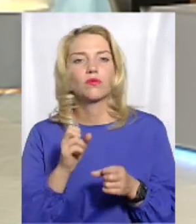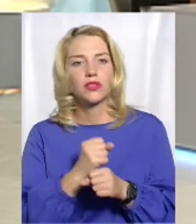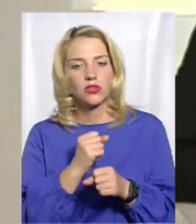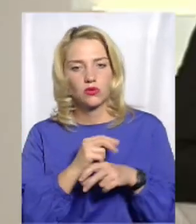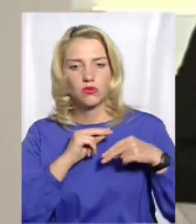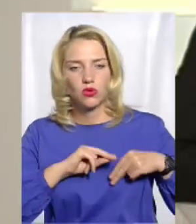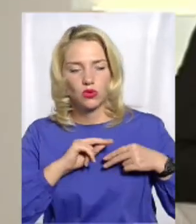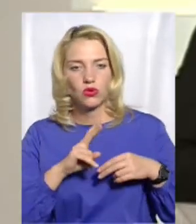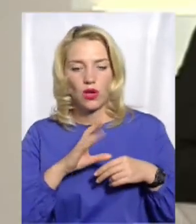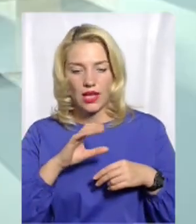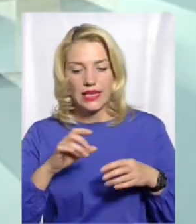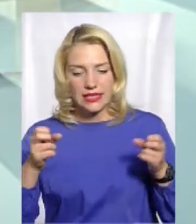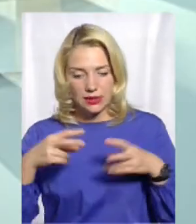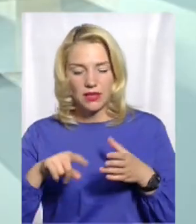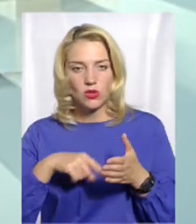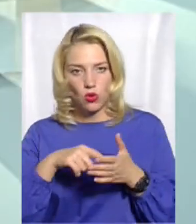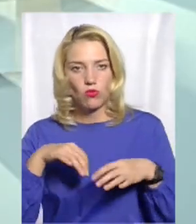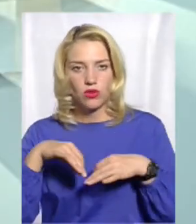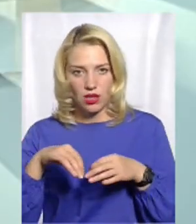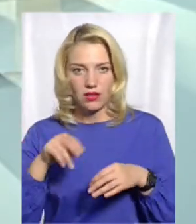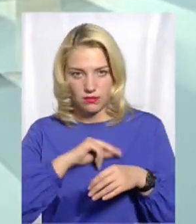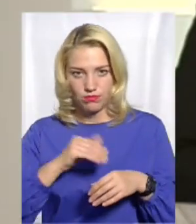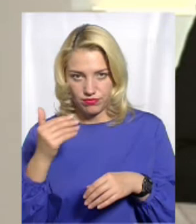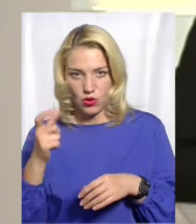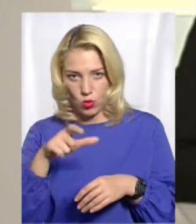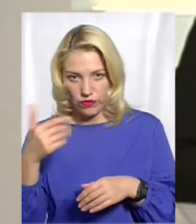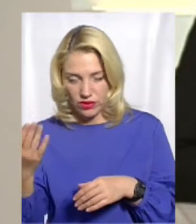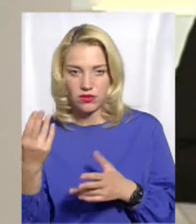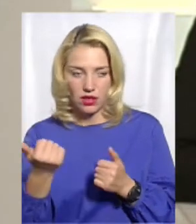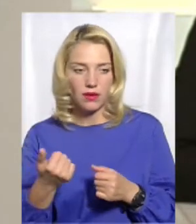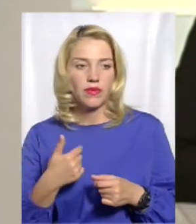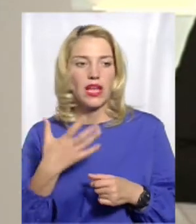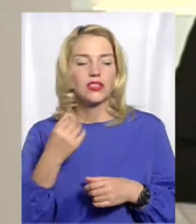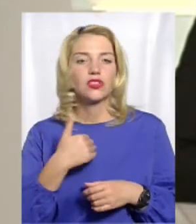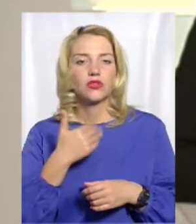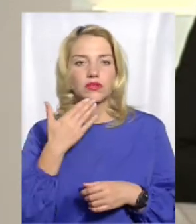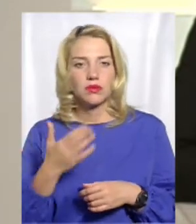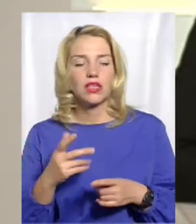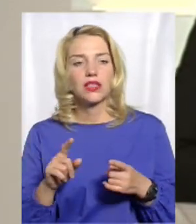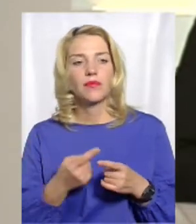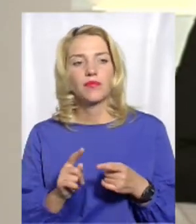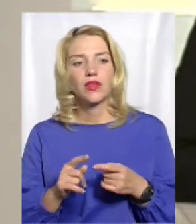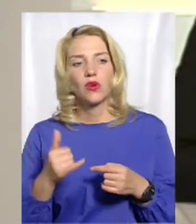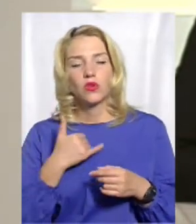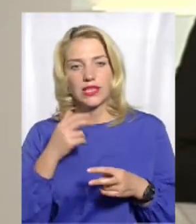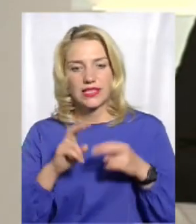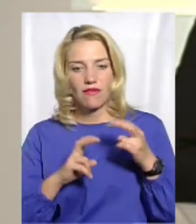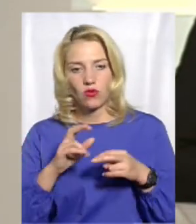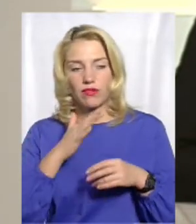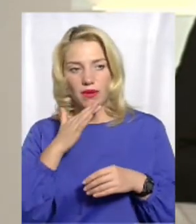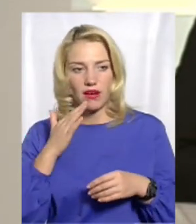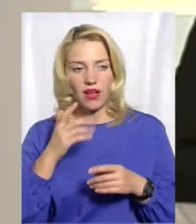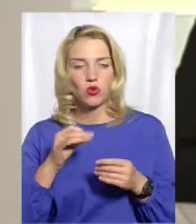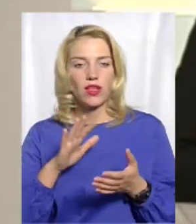Чи волонтери? Так, це працівники спецкомунтранспу. Ага. І хотів запитати, ми чули, що заводів у нас дуже багато,